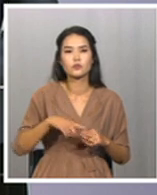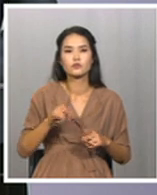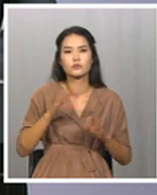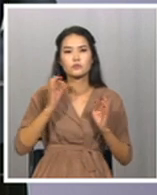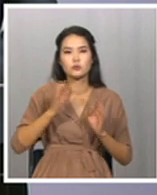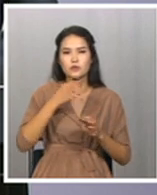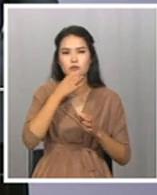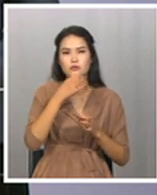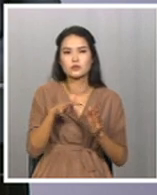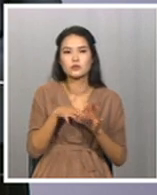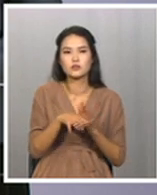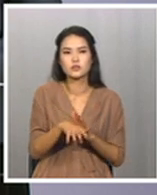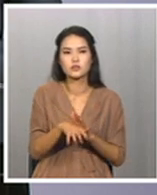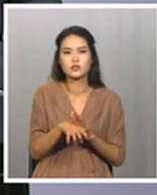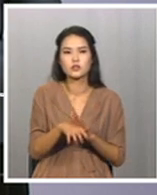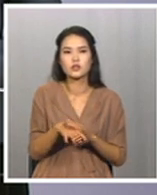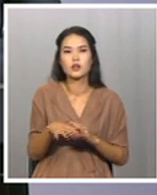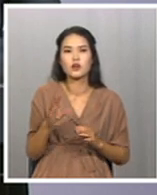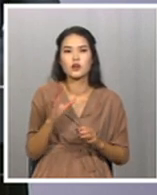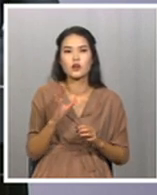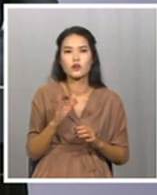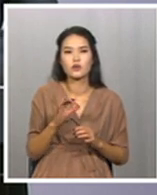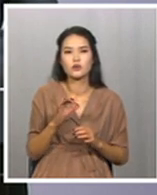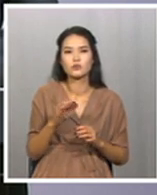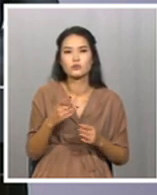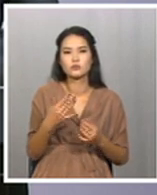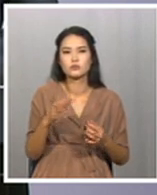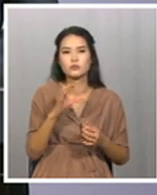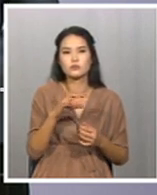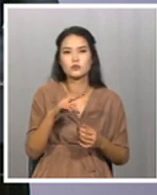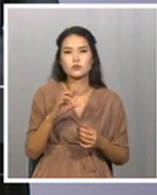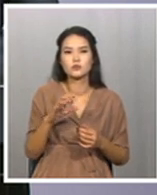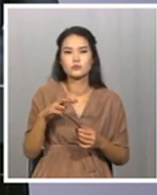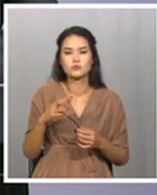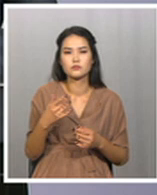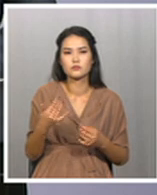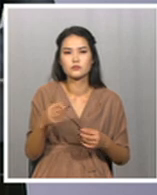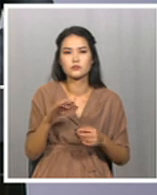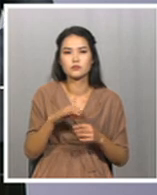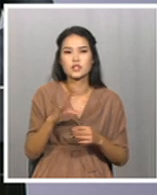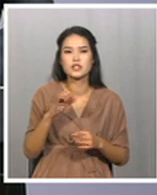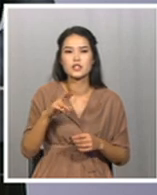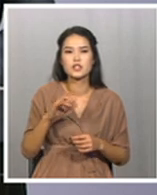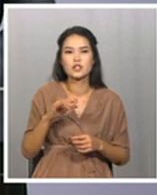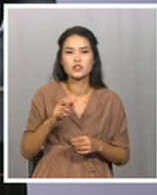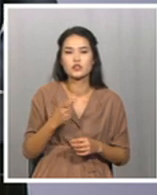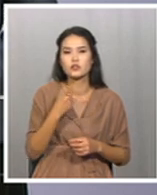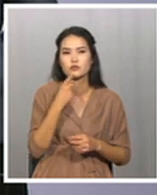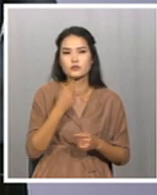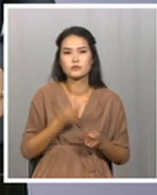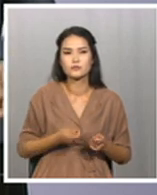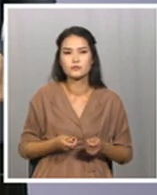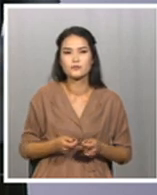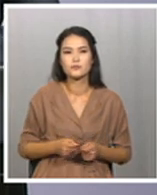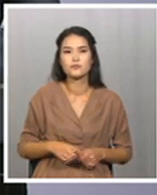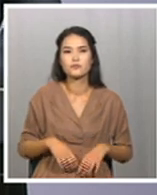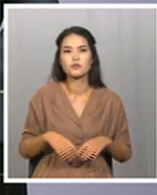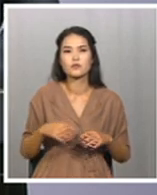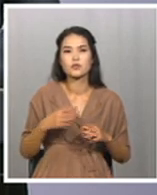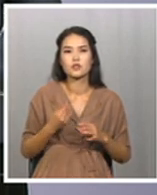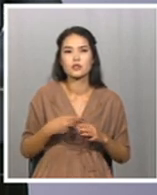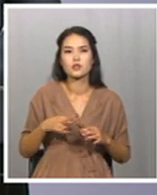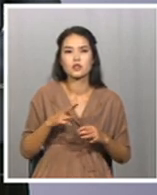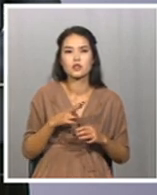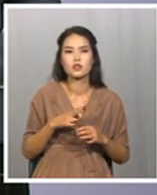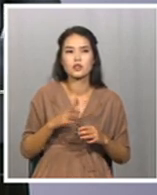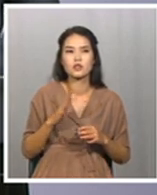правильно выполнили задание, соблюдая пунктуационные нормы в сложных синтаксических конструкциях. Вот мы и